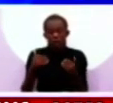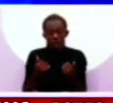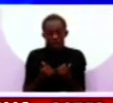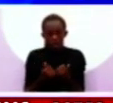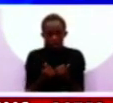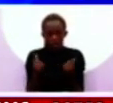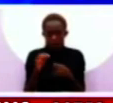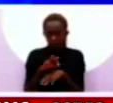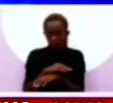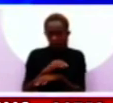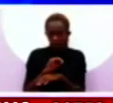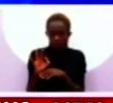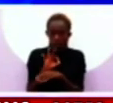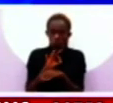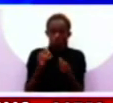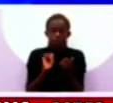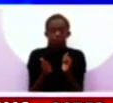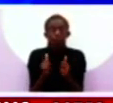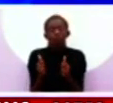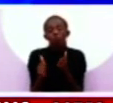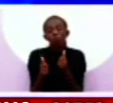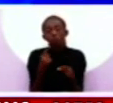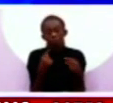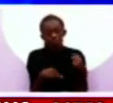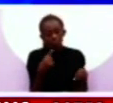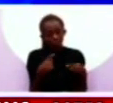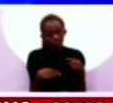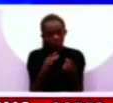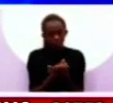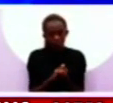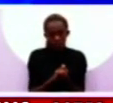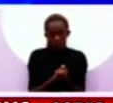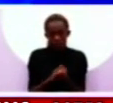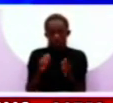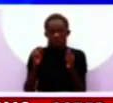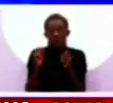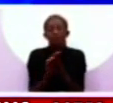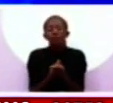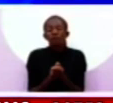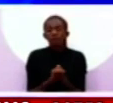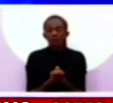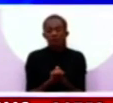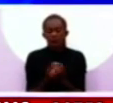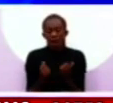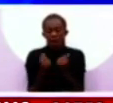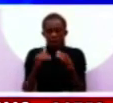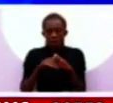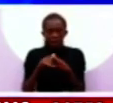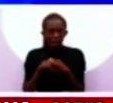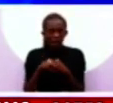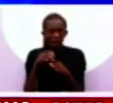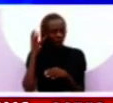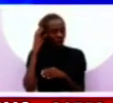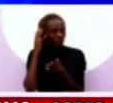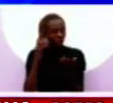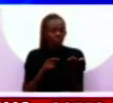michezo ambo ni michano ya kombe la cdf ilian katika chuo cha anai